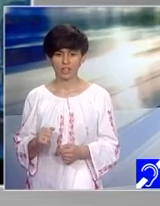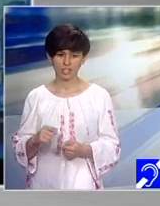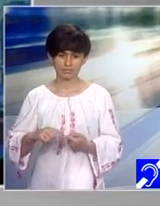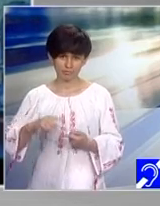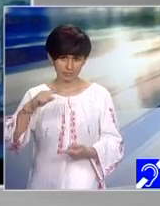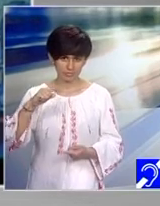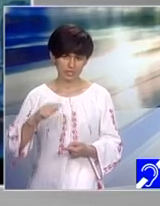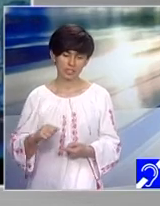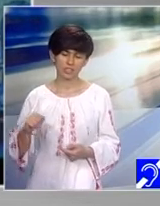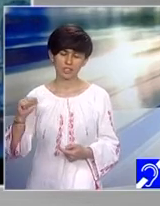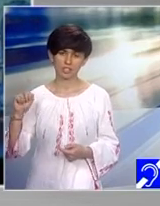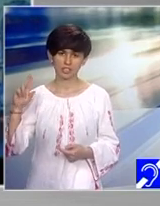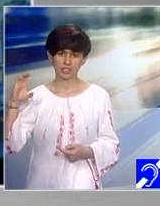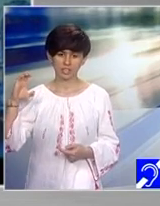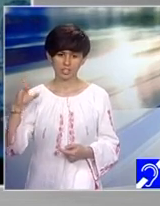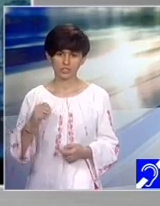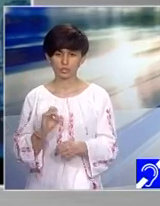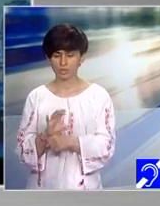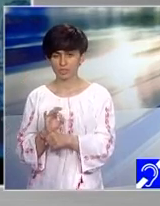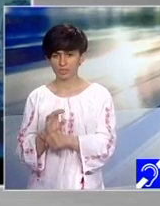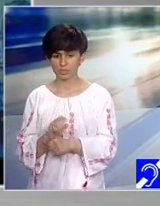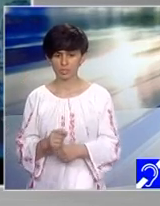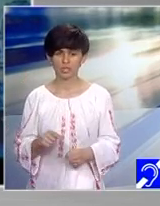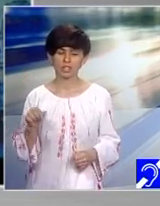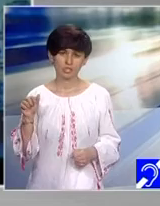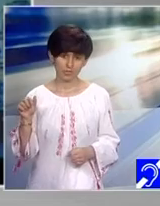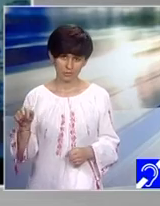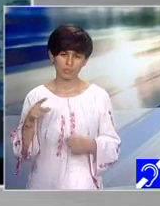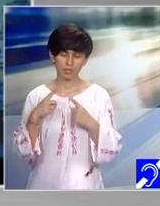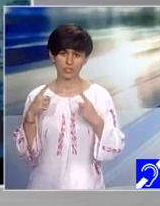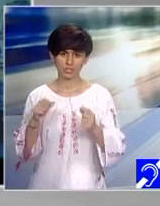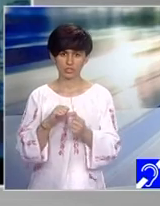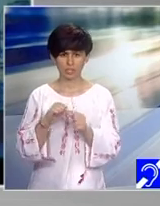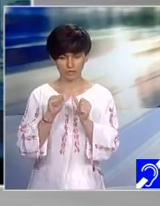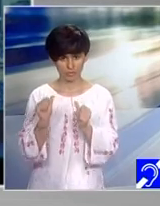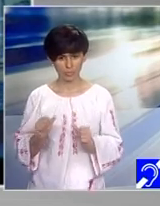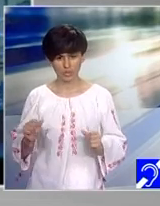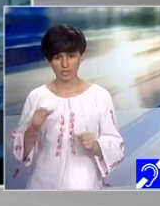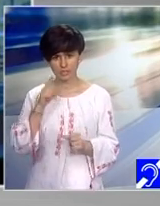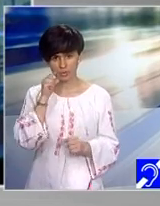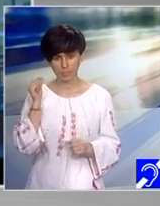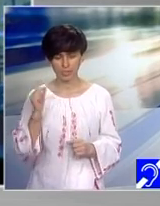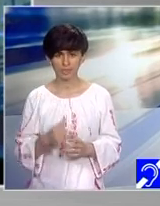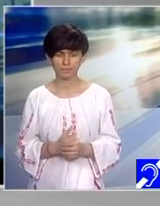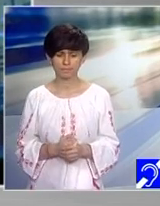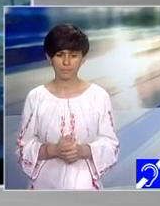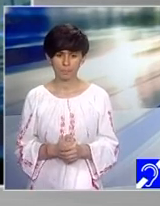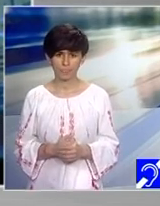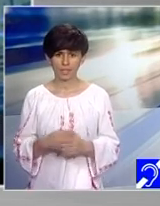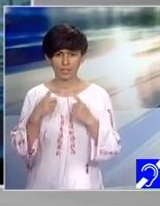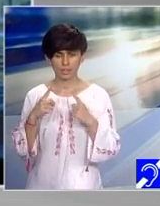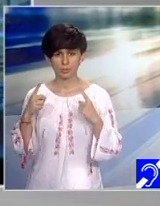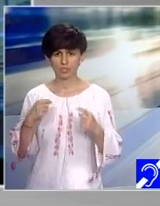pozitiv, economia merge bine, ci formând oameni. Și asta nu e un slogan. Deci oamenii care sunt profesori pot să